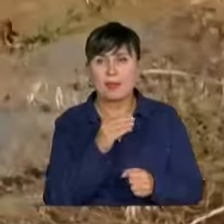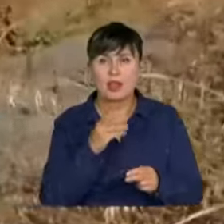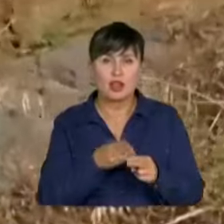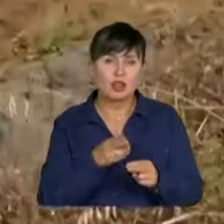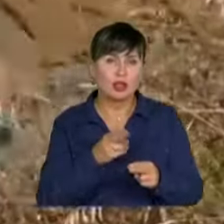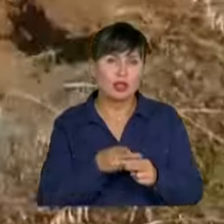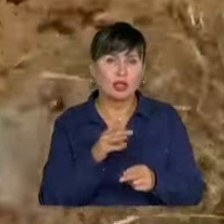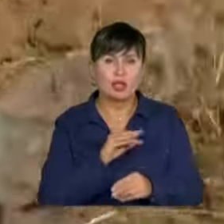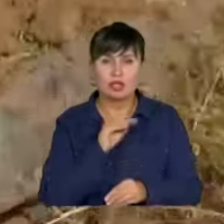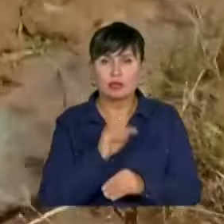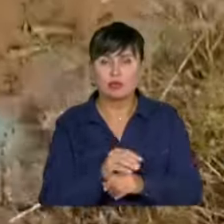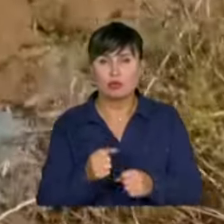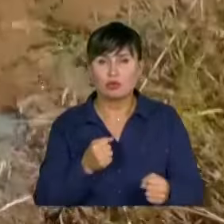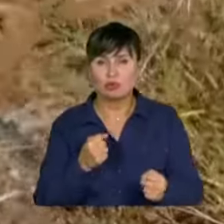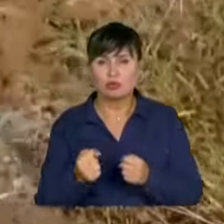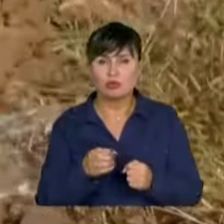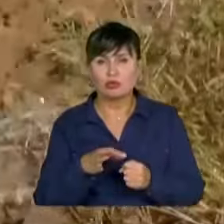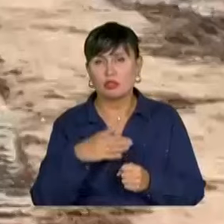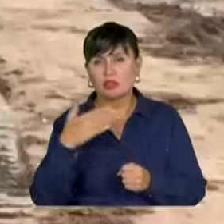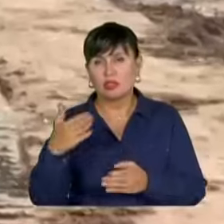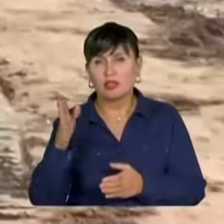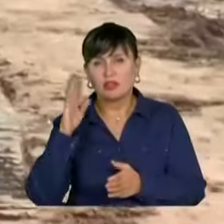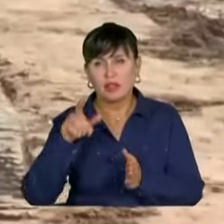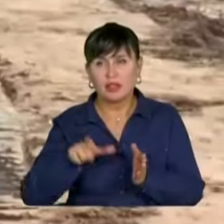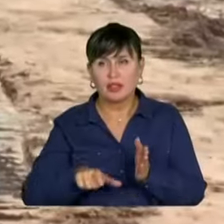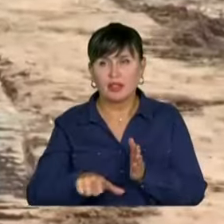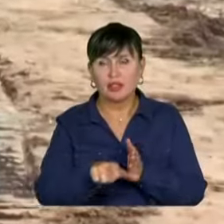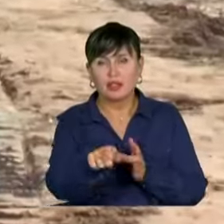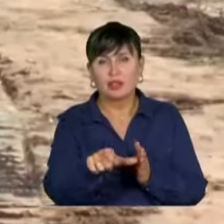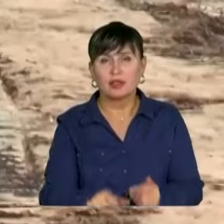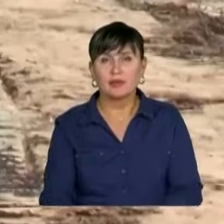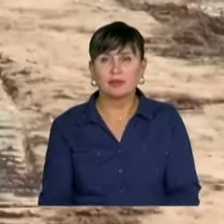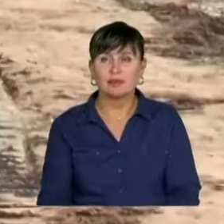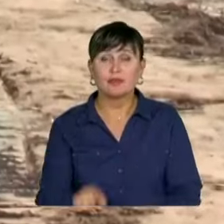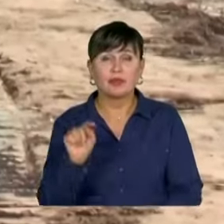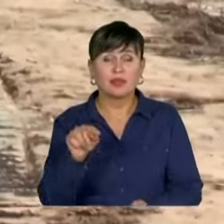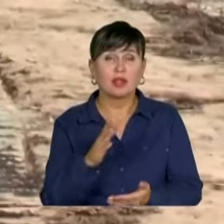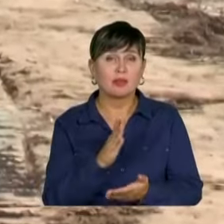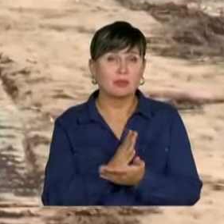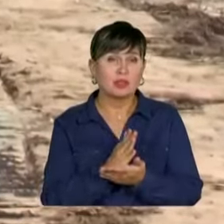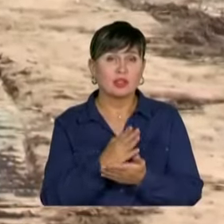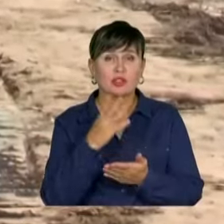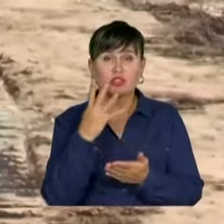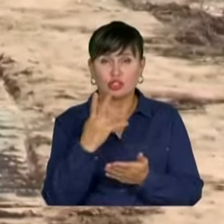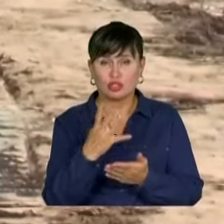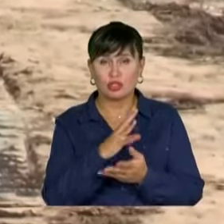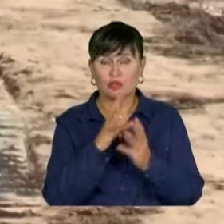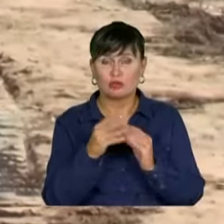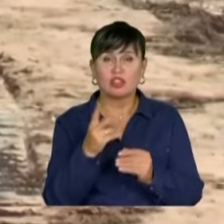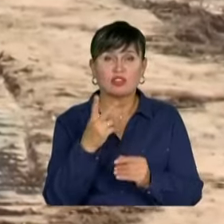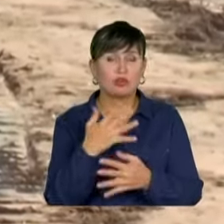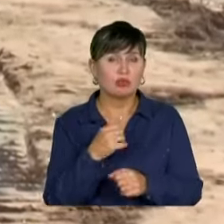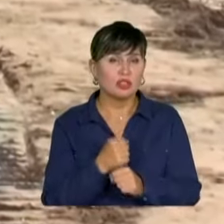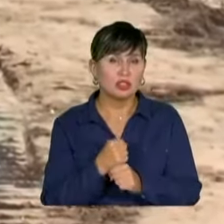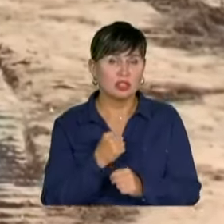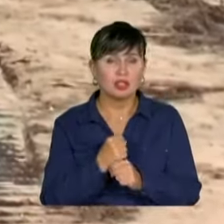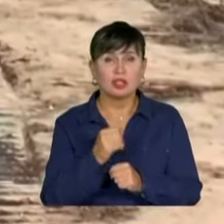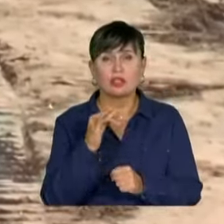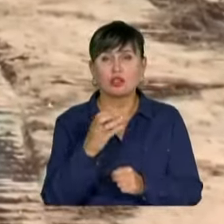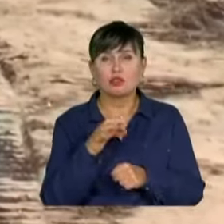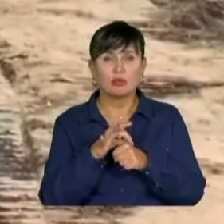дополнительного укрепления со стороны реки. На дамбе Ушева имеется 4 большие прораны, 2 из которых на сегодняшний день уже сделаны, а также